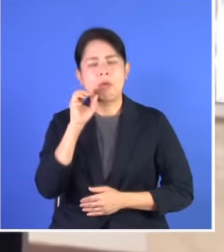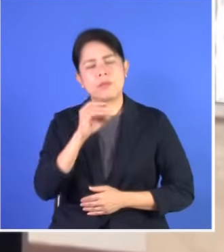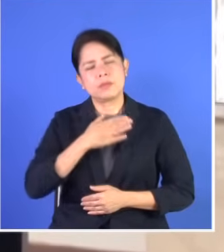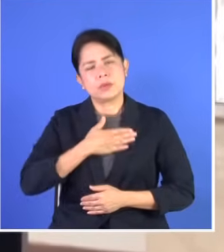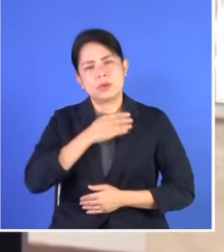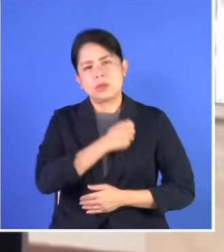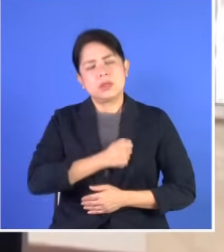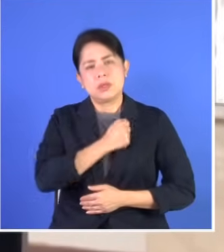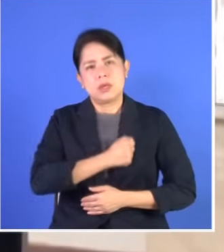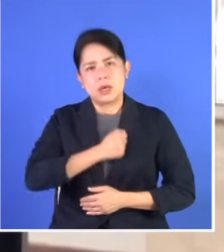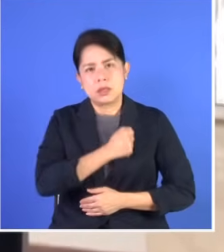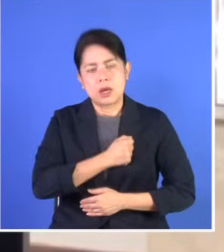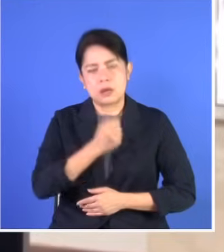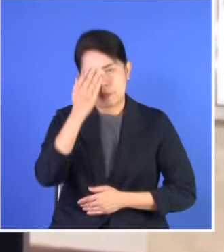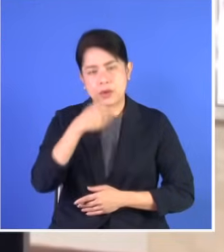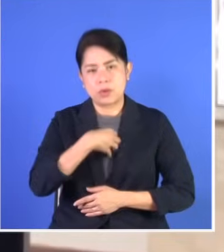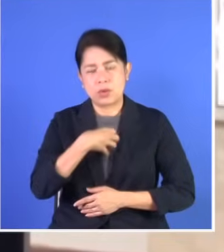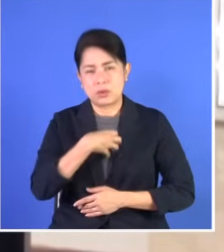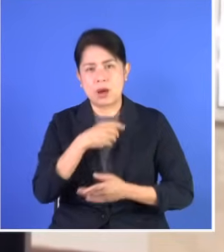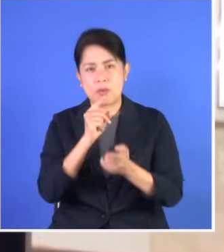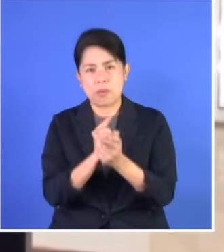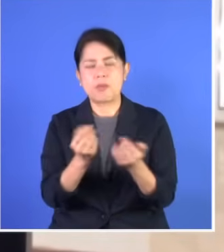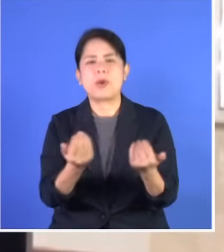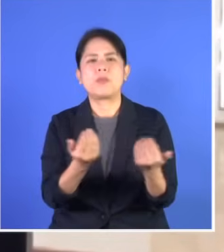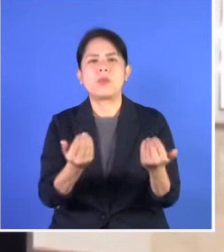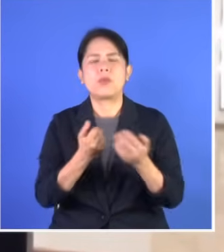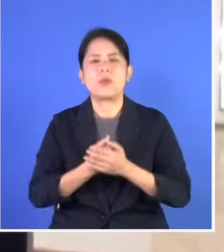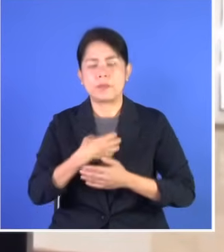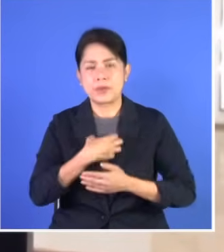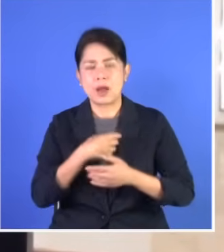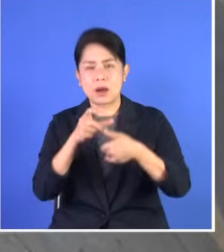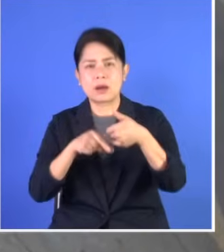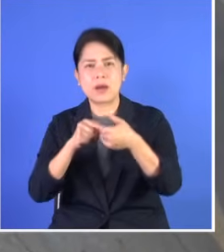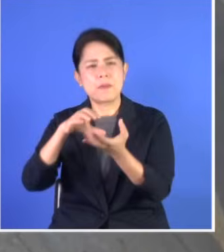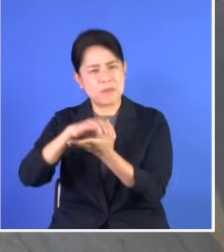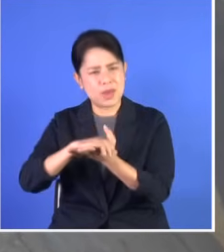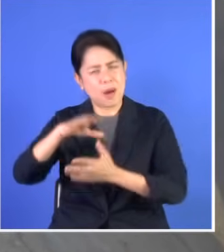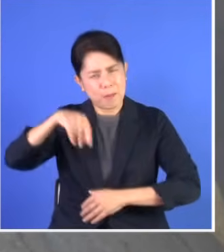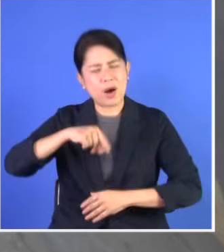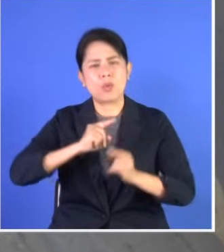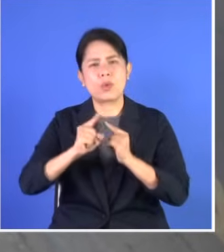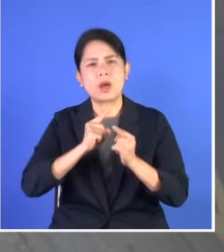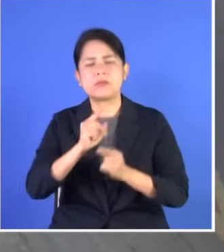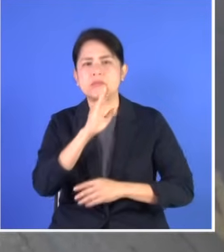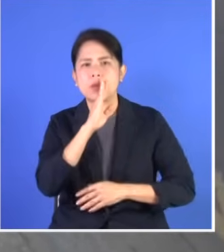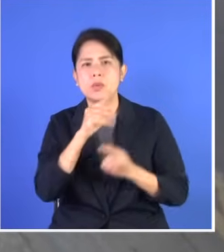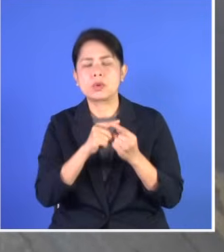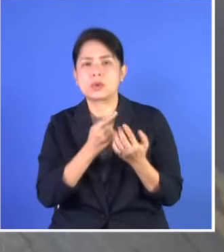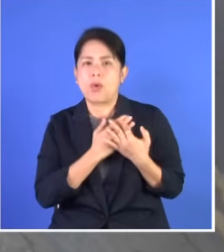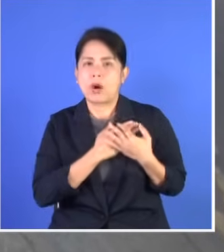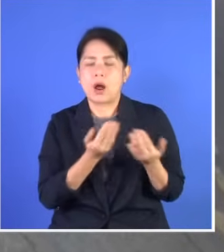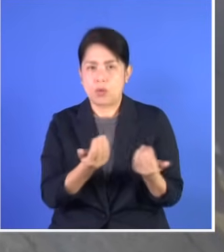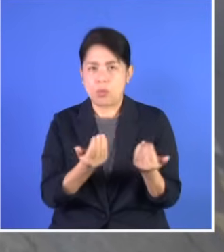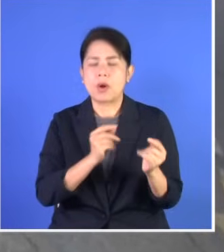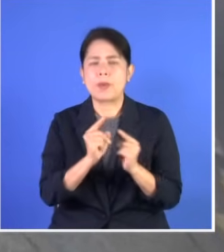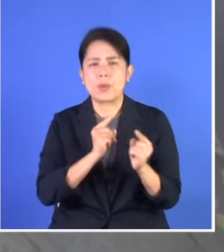ห้นะครับสะอึกสะอื้นเลยอยากจะเจอลูกมากกว่าอย่างนั้นอยากจะให้ผู้เป็นเมียเนี่ยนะครับมาคุยกันถ้ารักนะฮะลูกก็อยากให้มาคุยกันก่